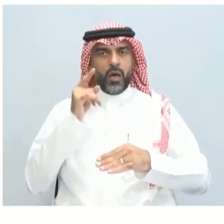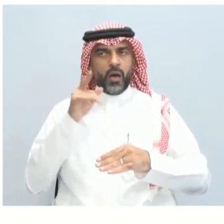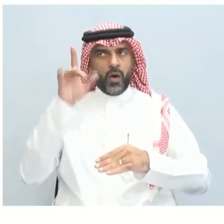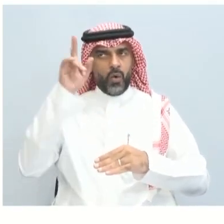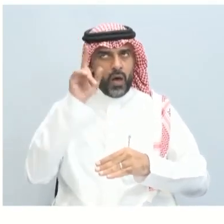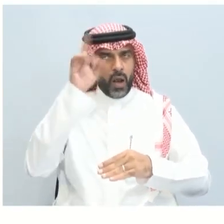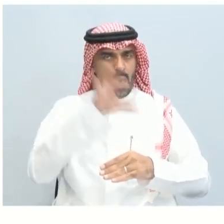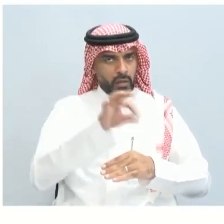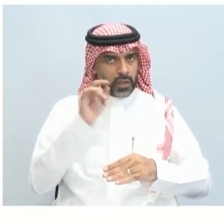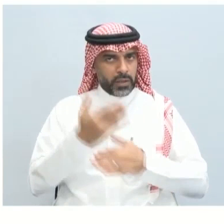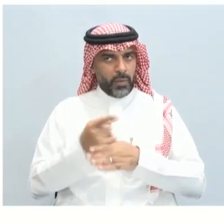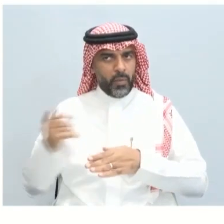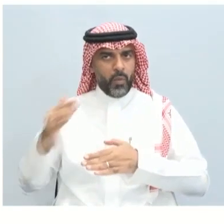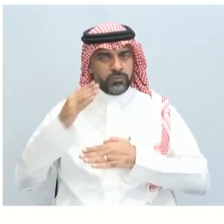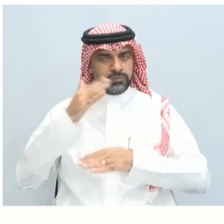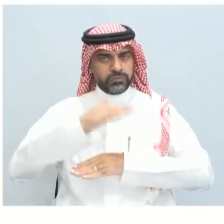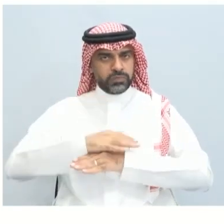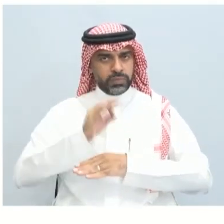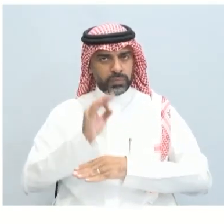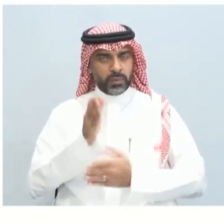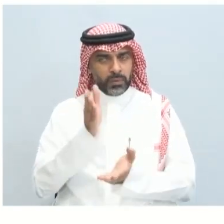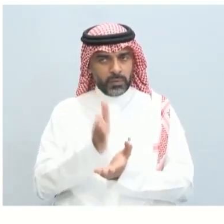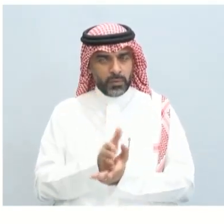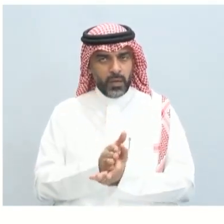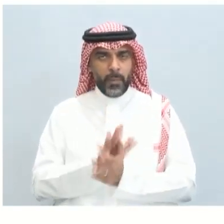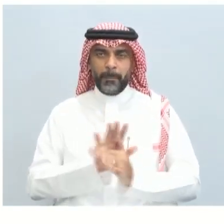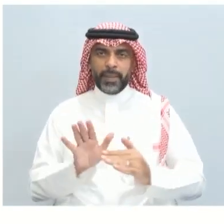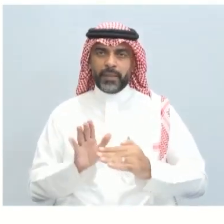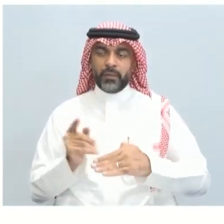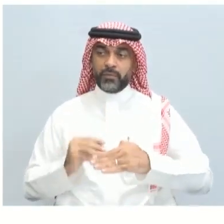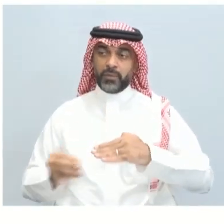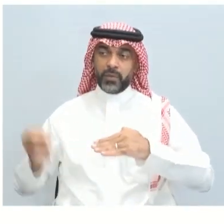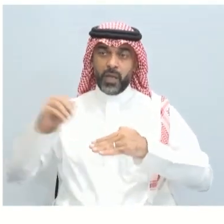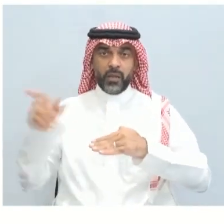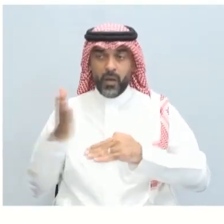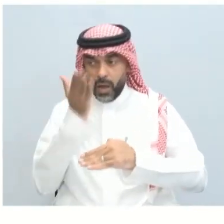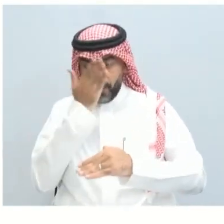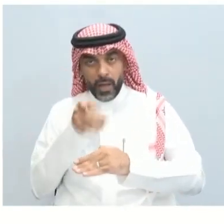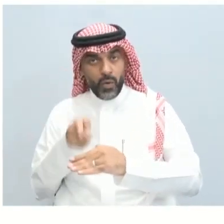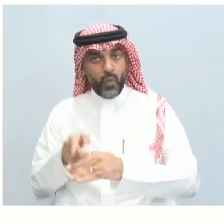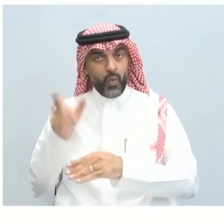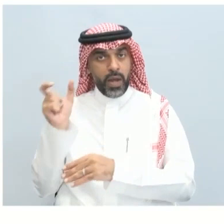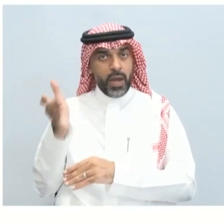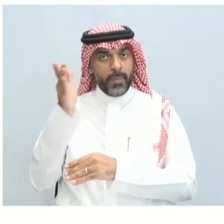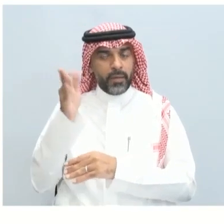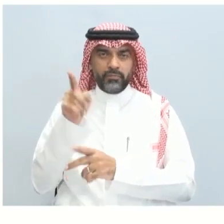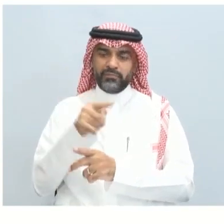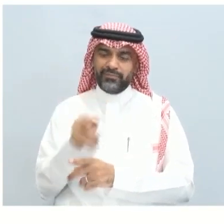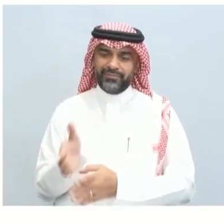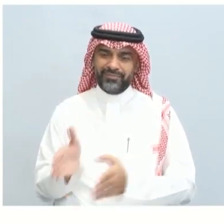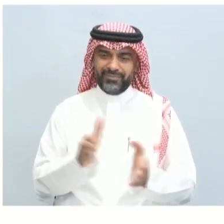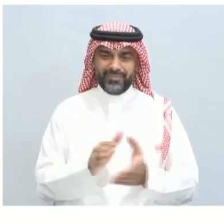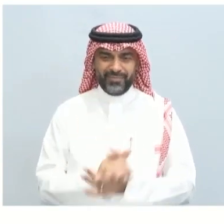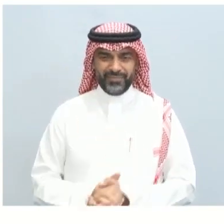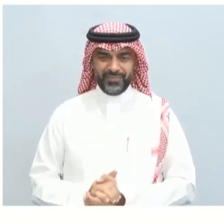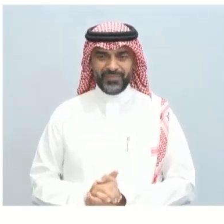في اي عباده وانما نعبد الله عز وجل وحده لا شريك له قامت دعوه الانبياء